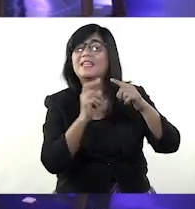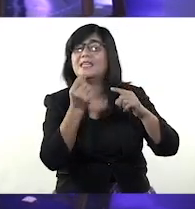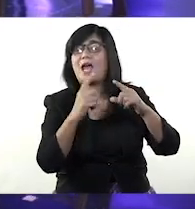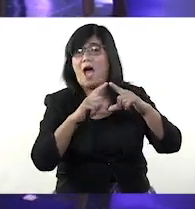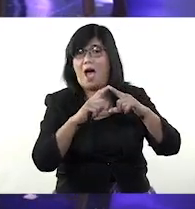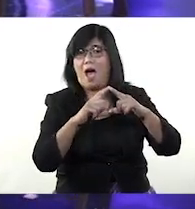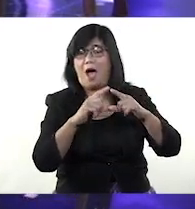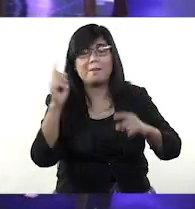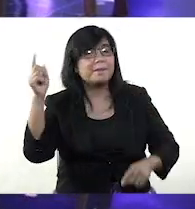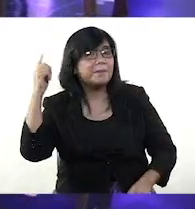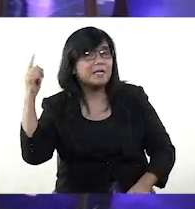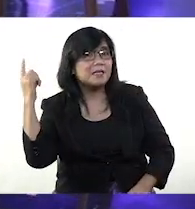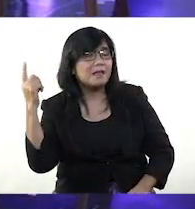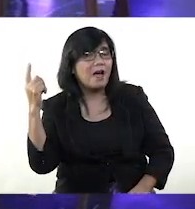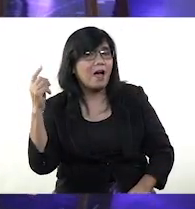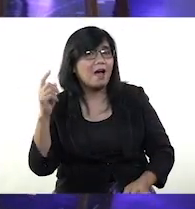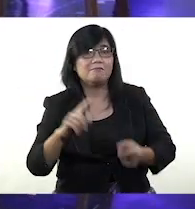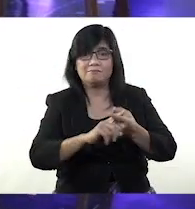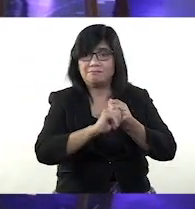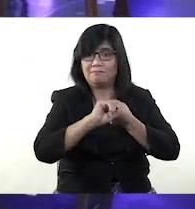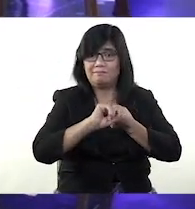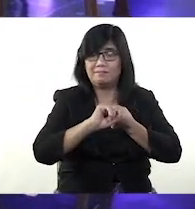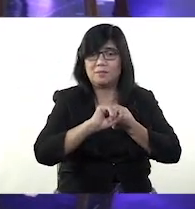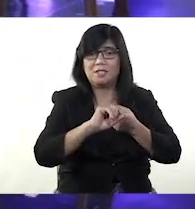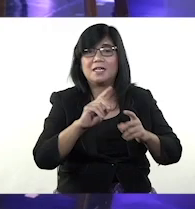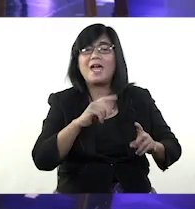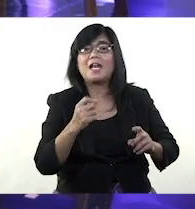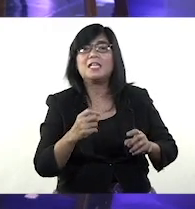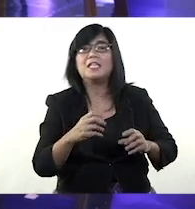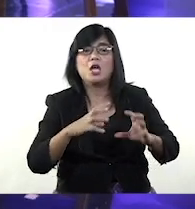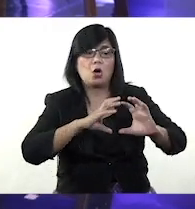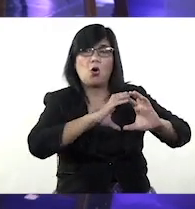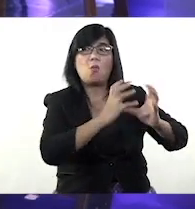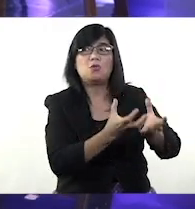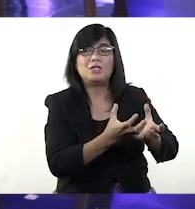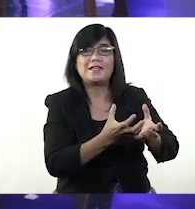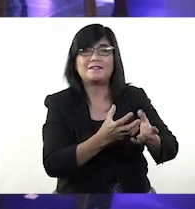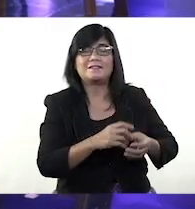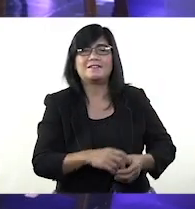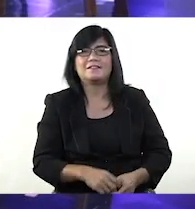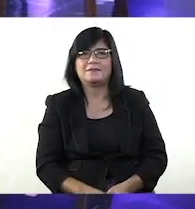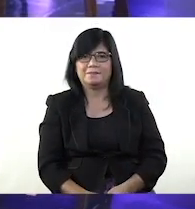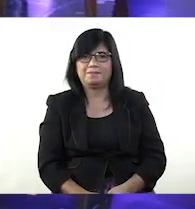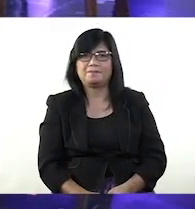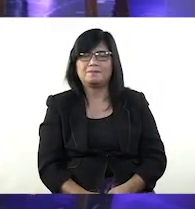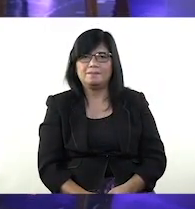Hai dari pemerintah itu Mitra nge-lag komunitas dimana kita ditempatkan Tuhan